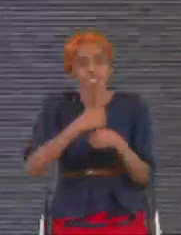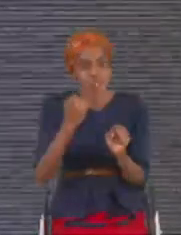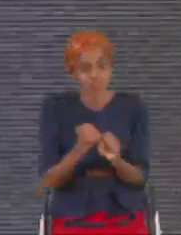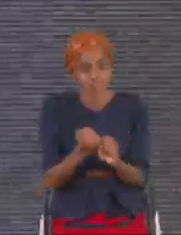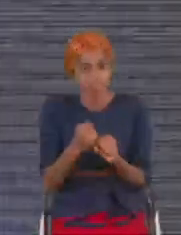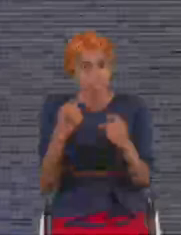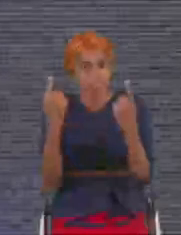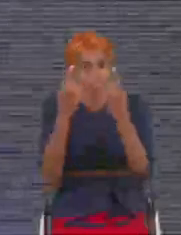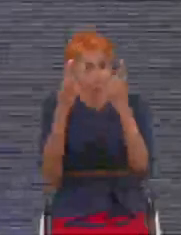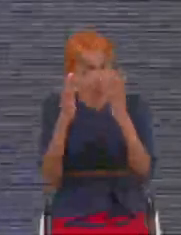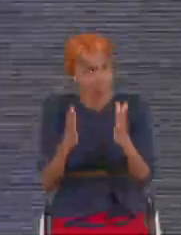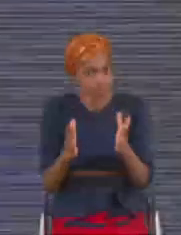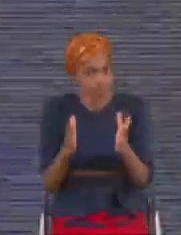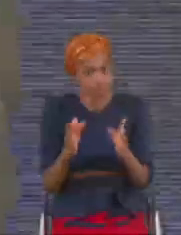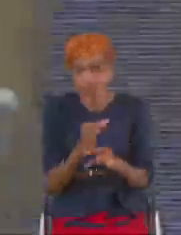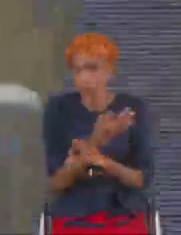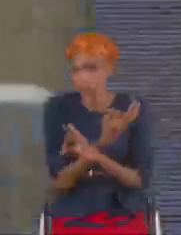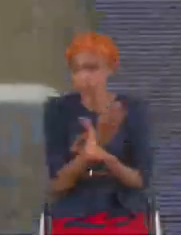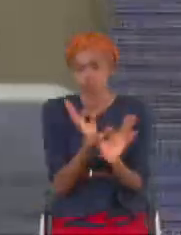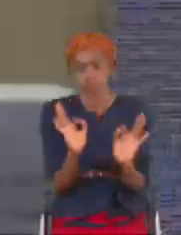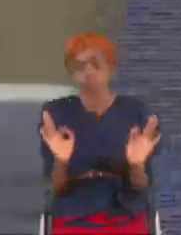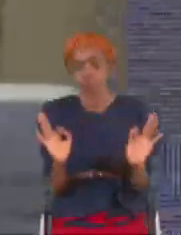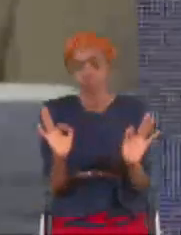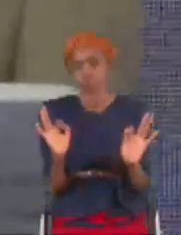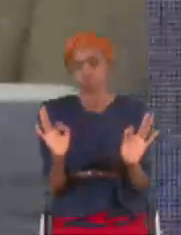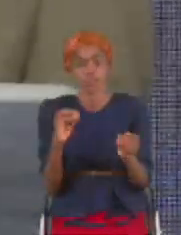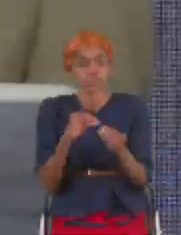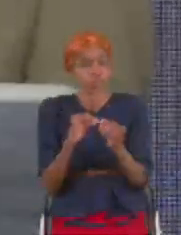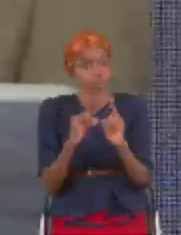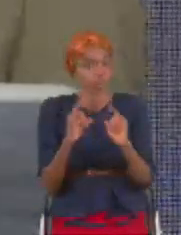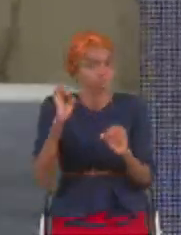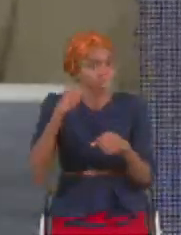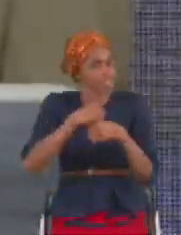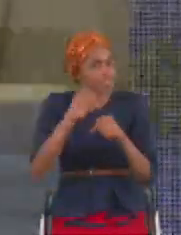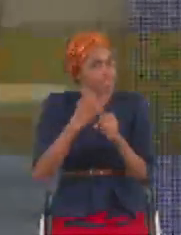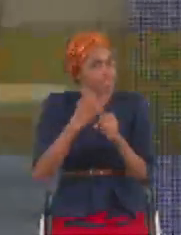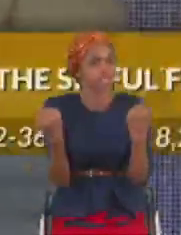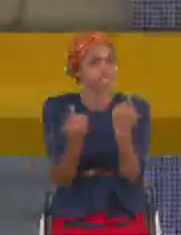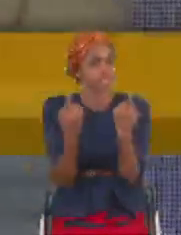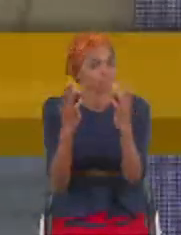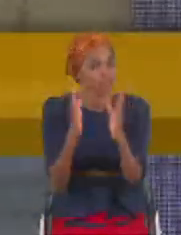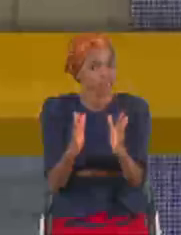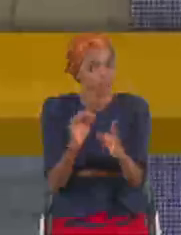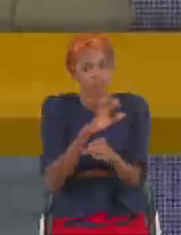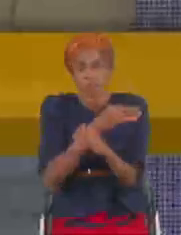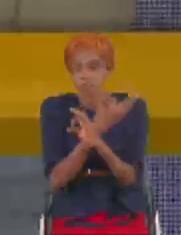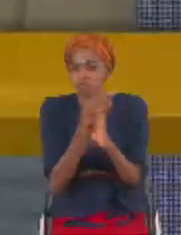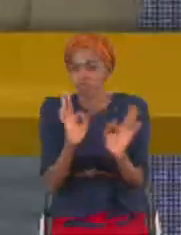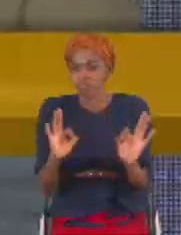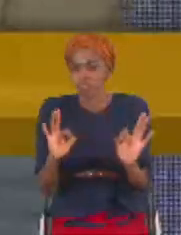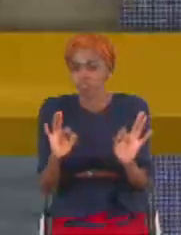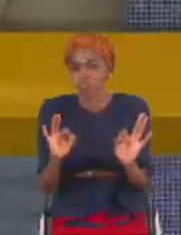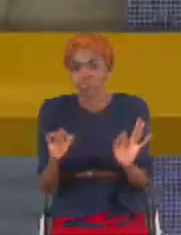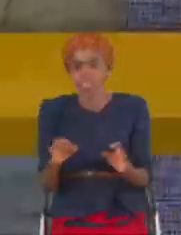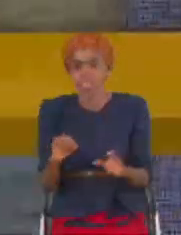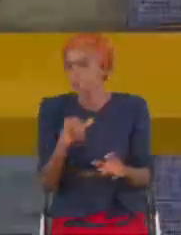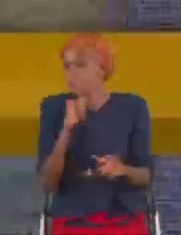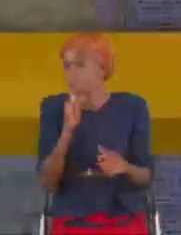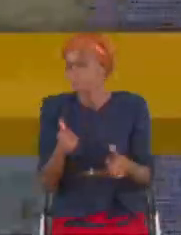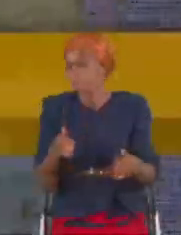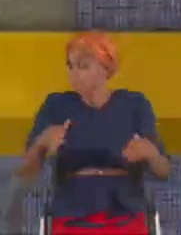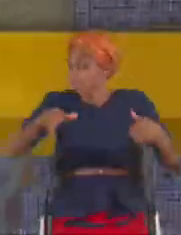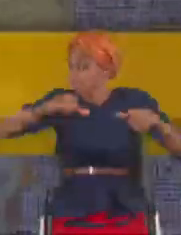iran le pêcha libre iran le péché libre je te condamne pas non plus